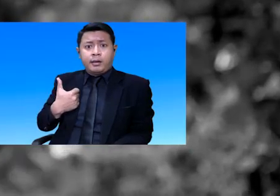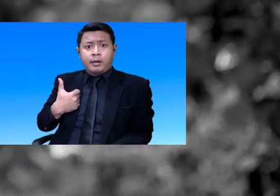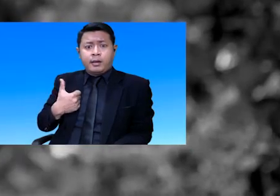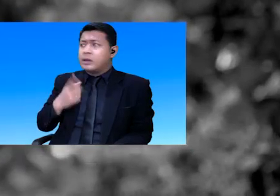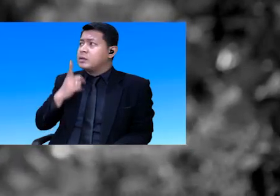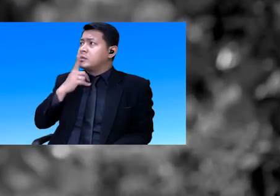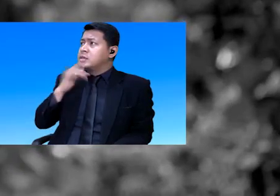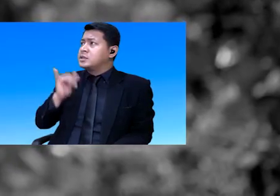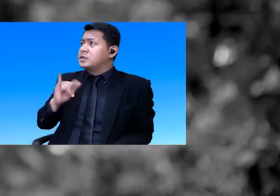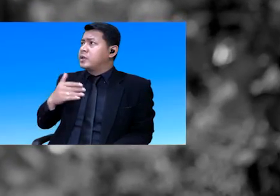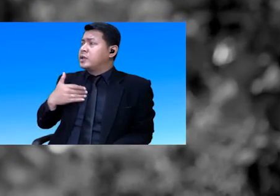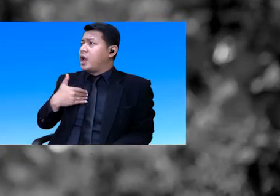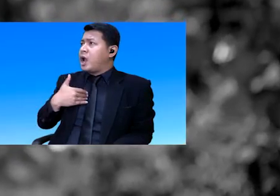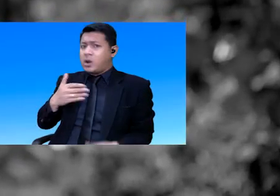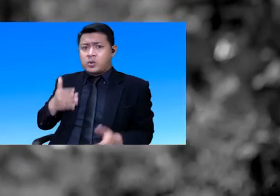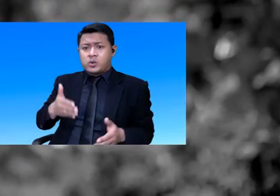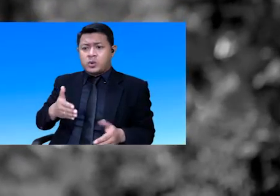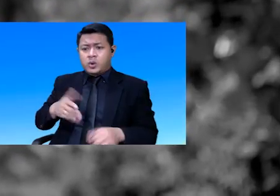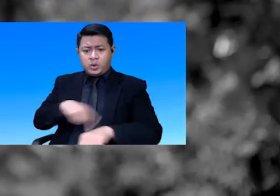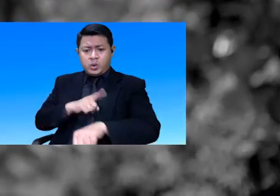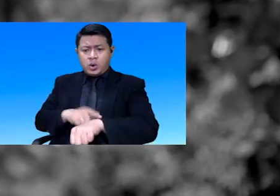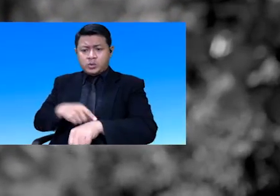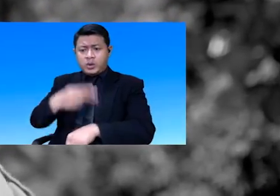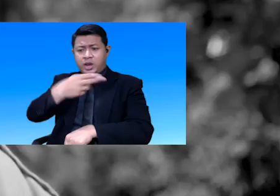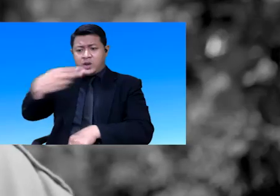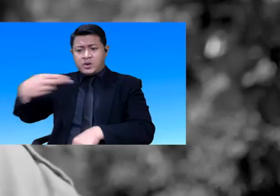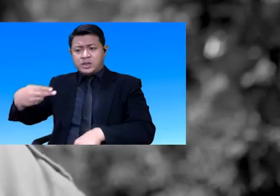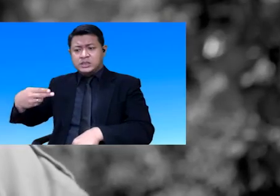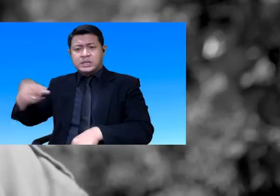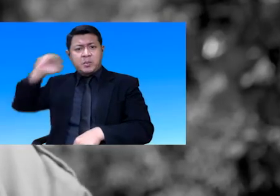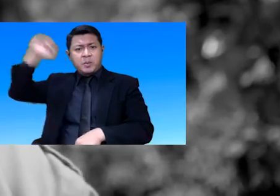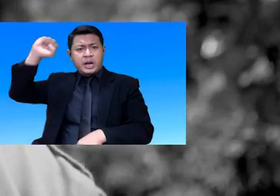Sepertinya aku ada di zaman Indonesia belum merdeka ini.